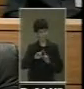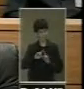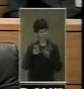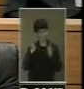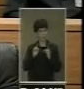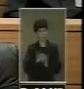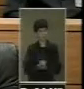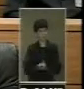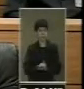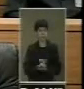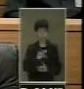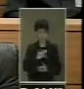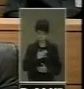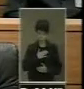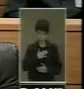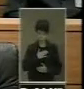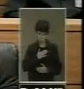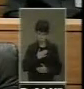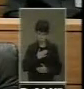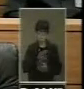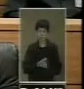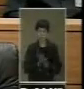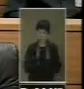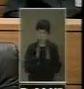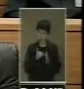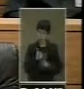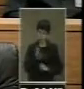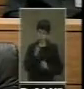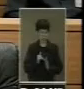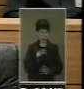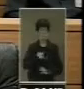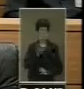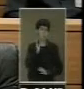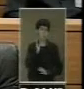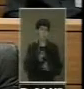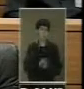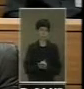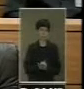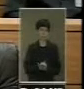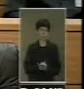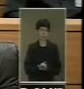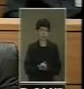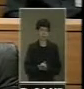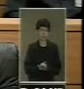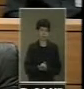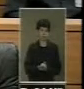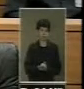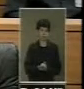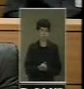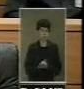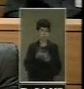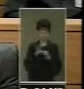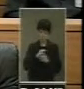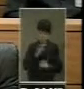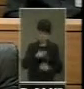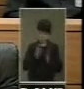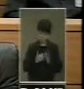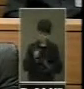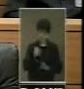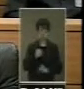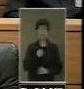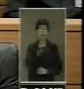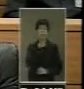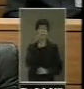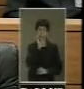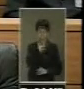ครับผมไม่ขอเป็นคนดีครับท่านประธานครับใครอยากได้มาบอกว่าผมเป็นคนดีน